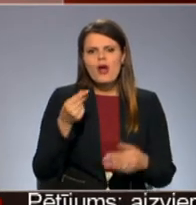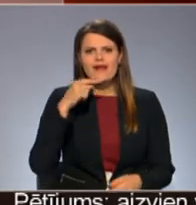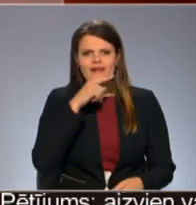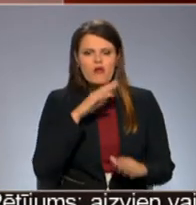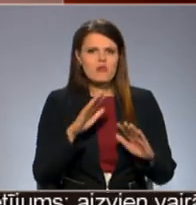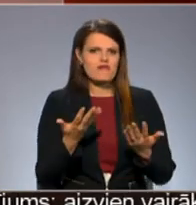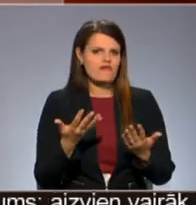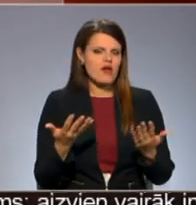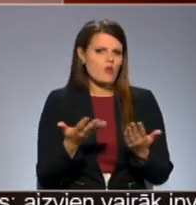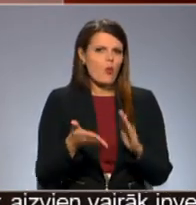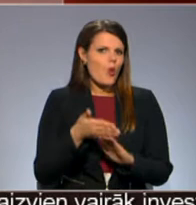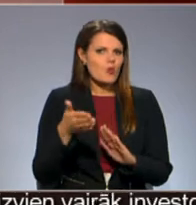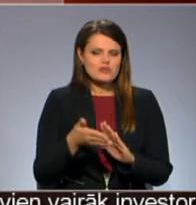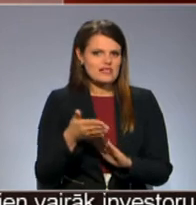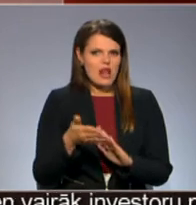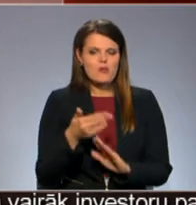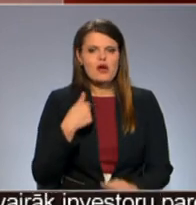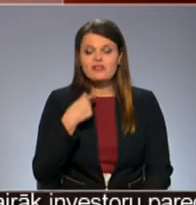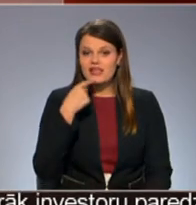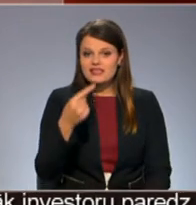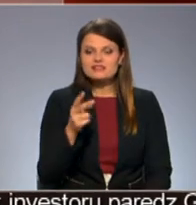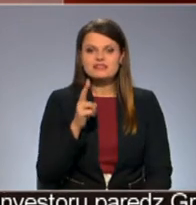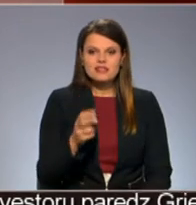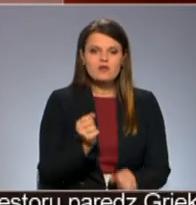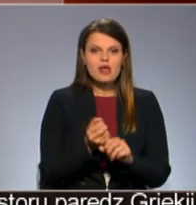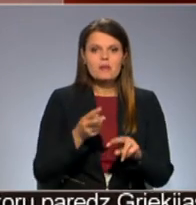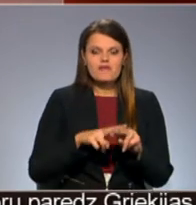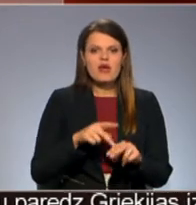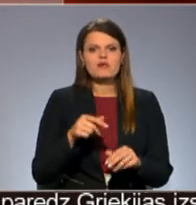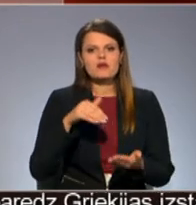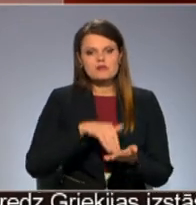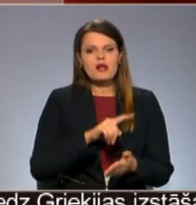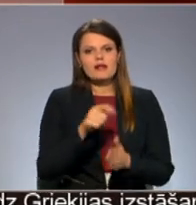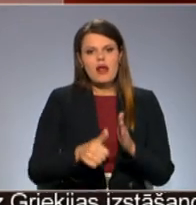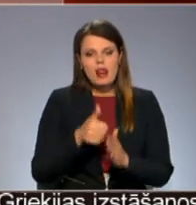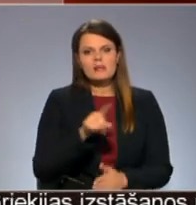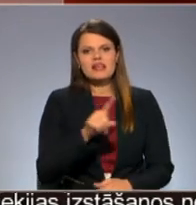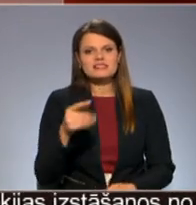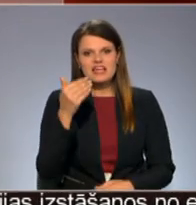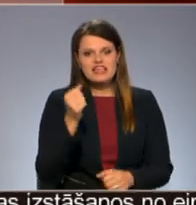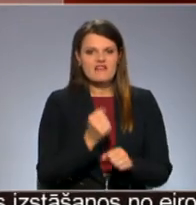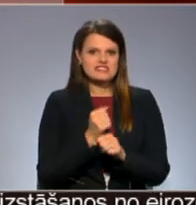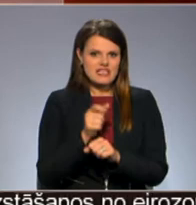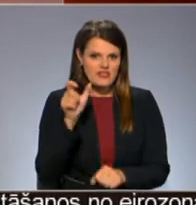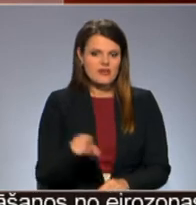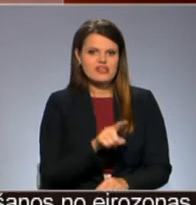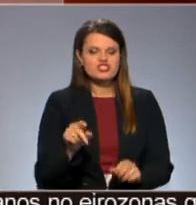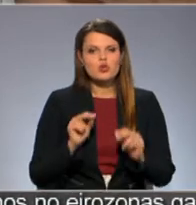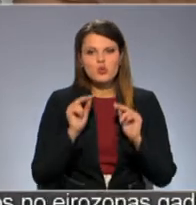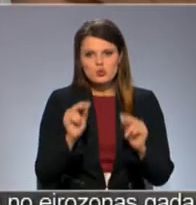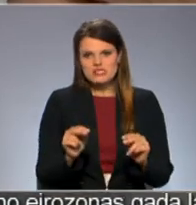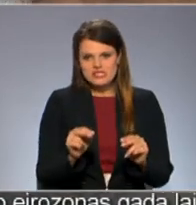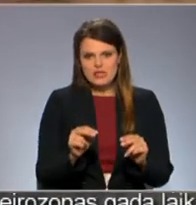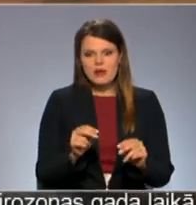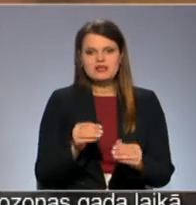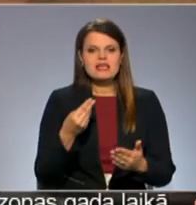vai nooptimizēt. Es teiktu, ka štats ir vienmēr labāks, jo tas ir tavs darbinieks un